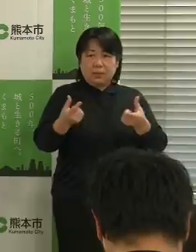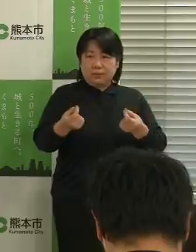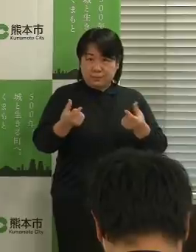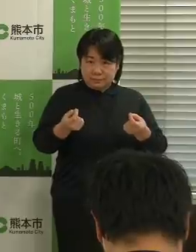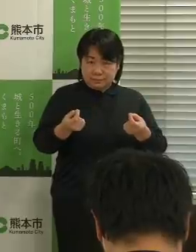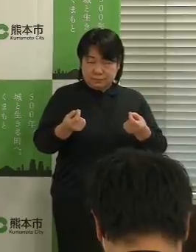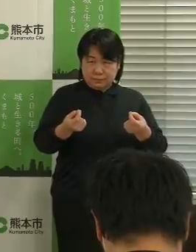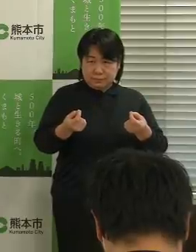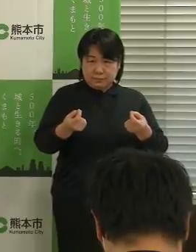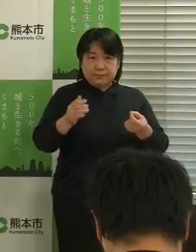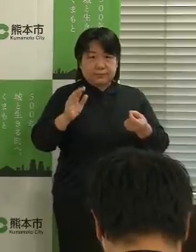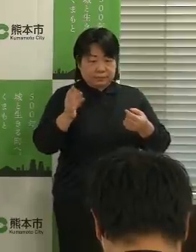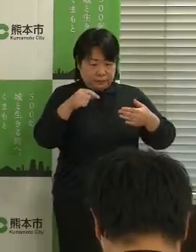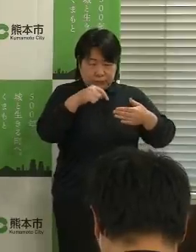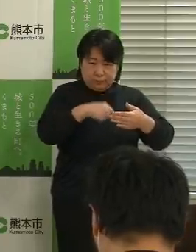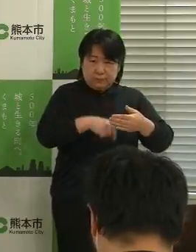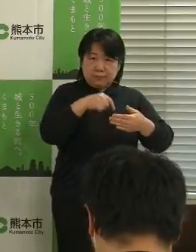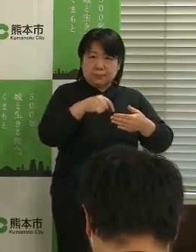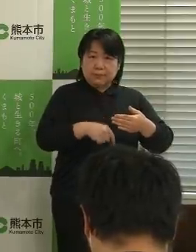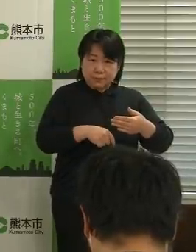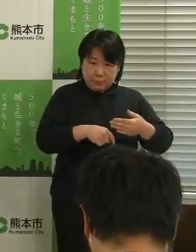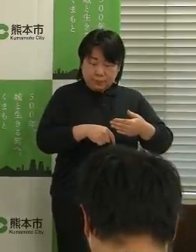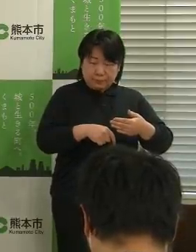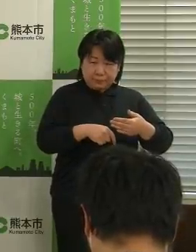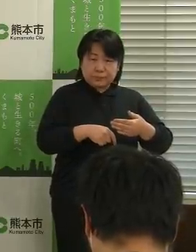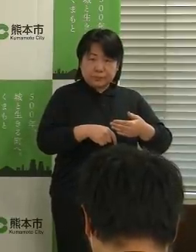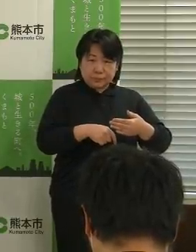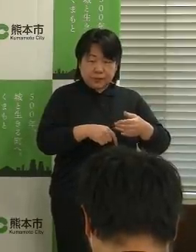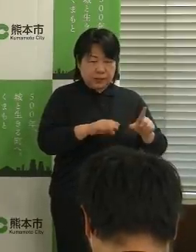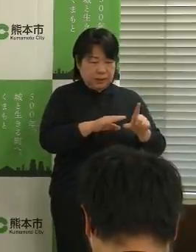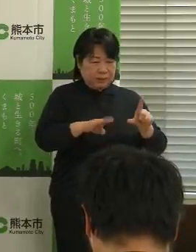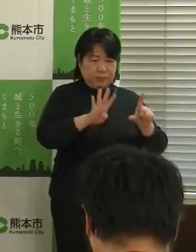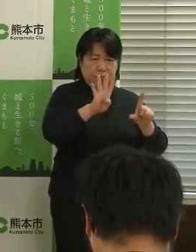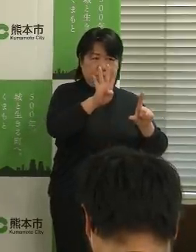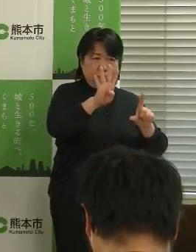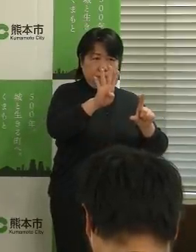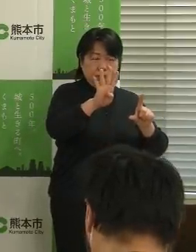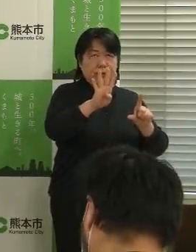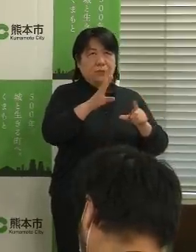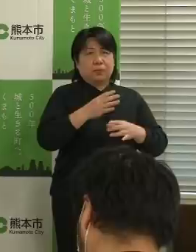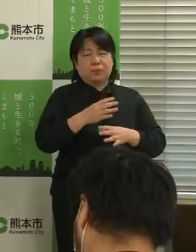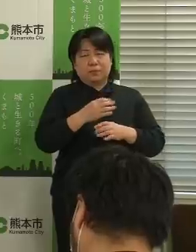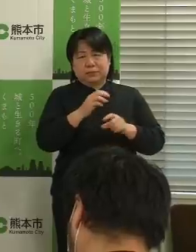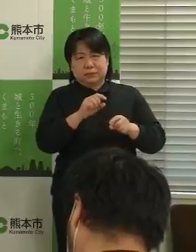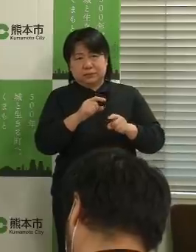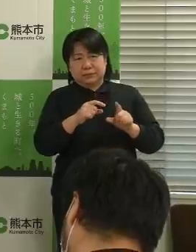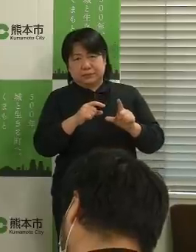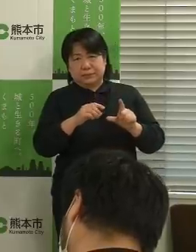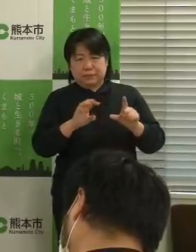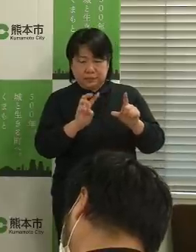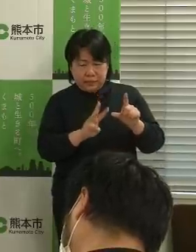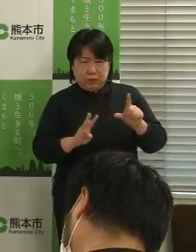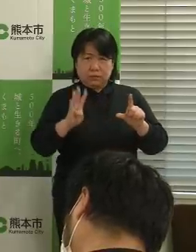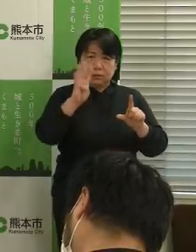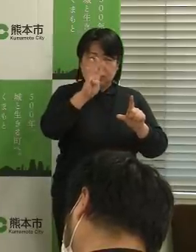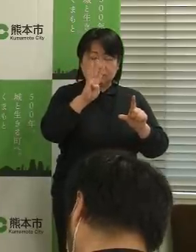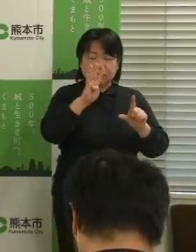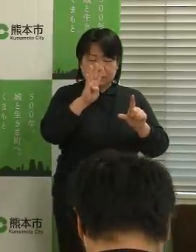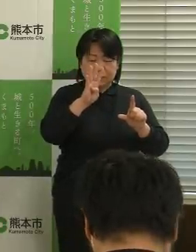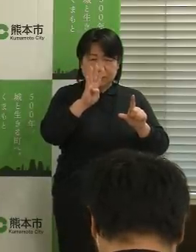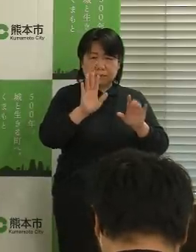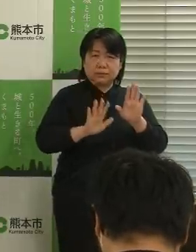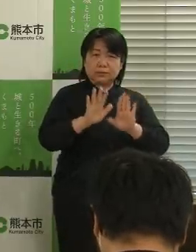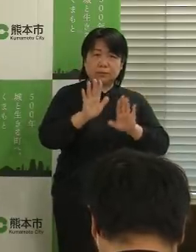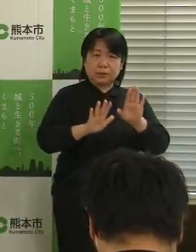ますけれども、やっぱりその中でもうレベル4にいつ 移ってもおかしくないような状態がです